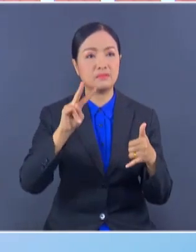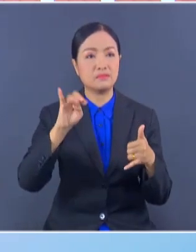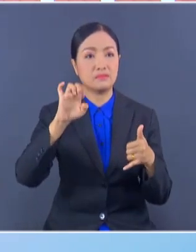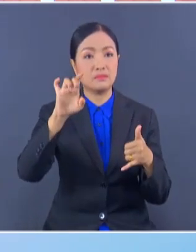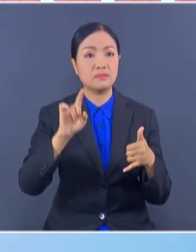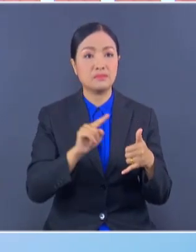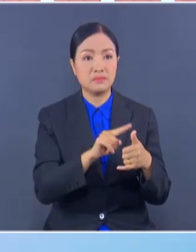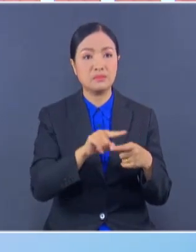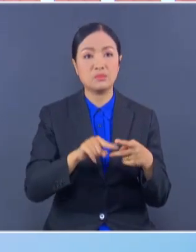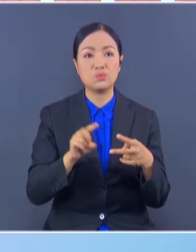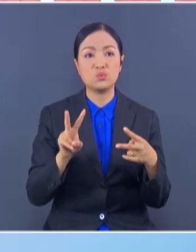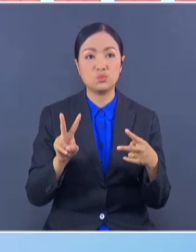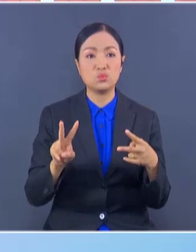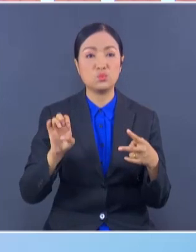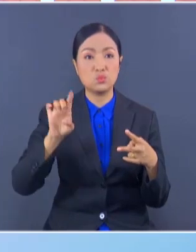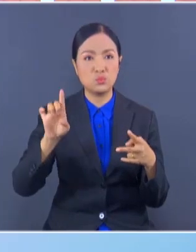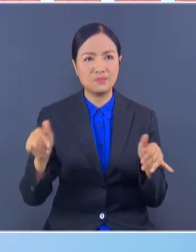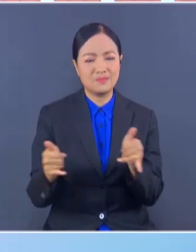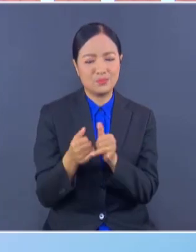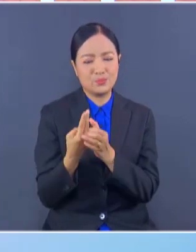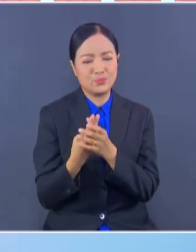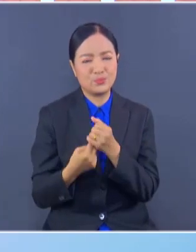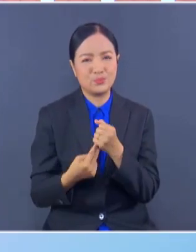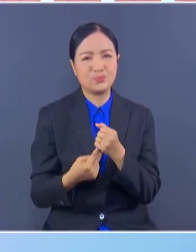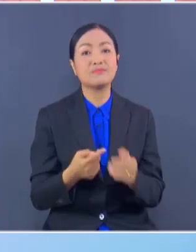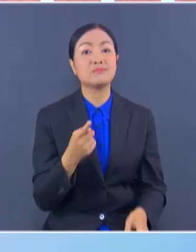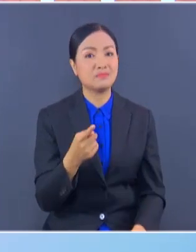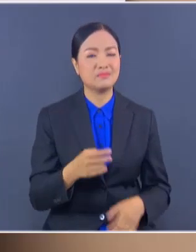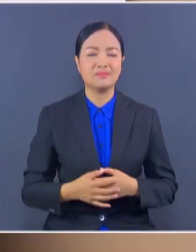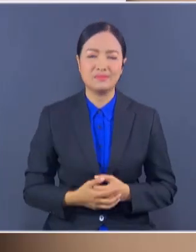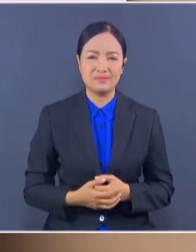V.BTS เนี่ยกำลังเดทกันอยู่นะคะจนทำเอาแพริสเนี่ยหวานหนักมากเลยละค่ะ